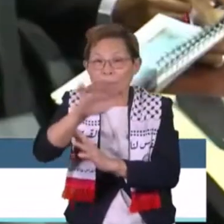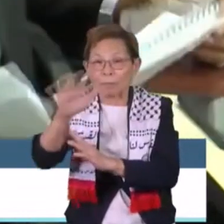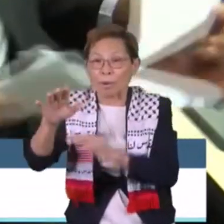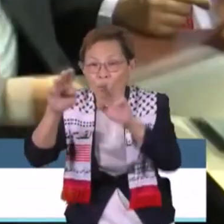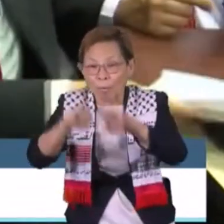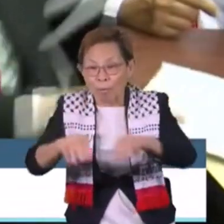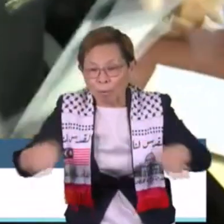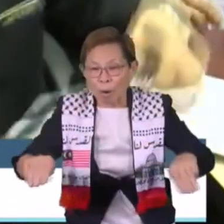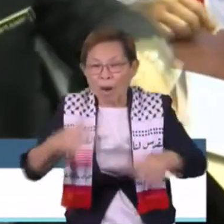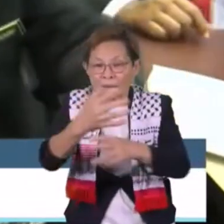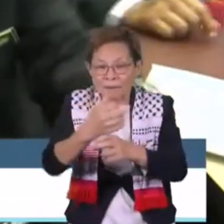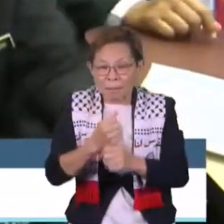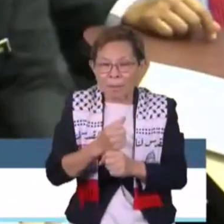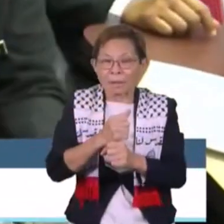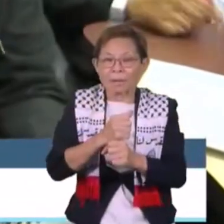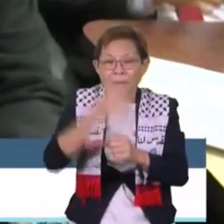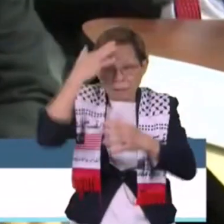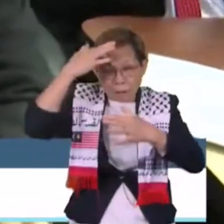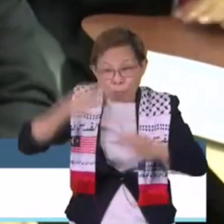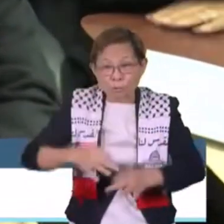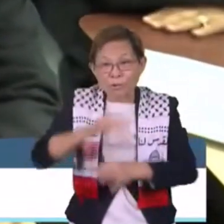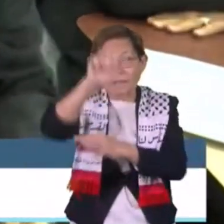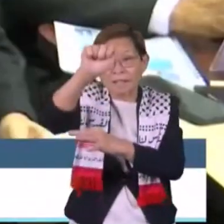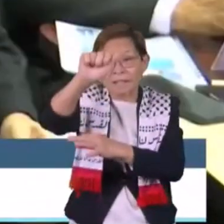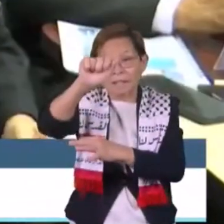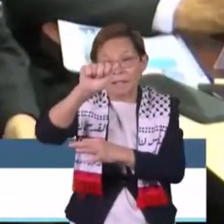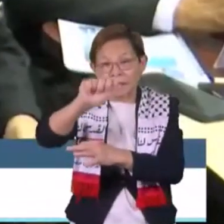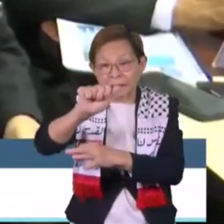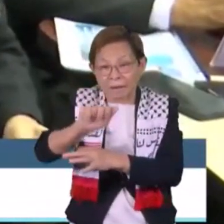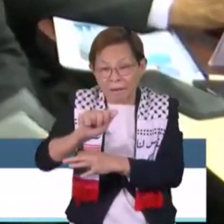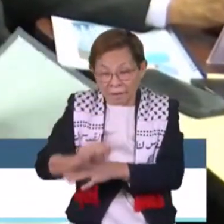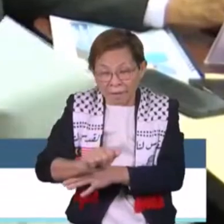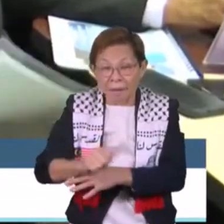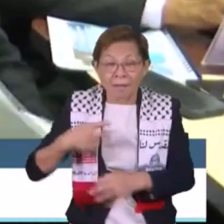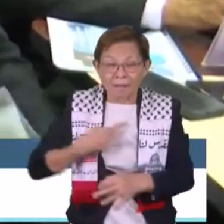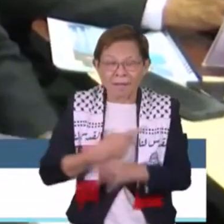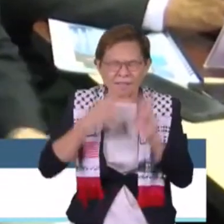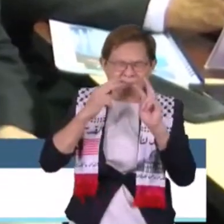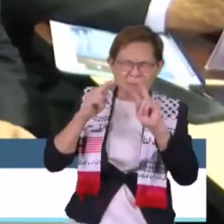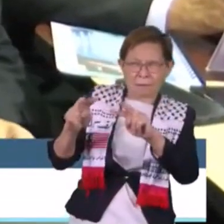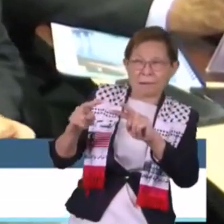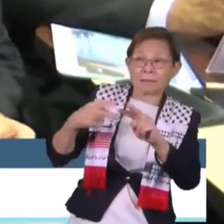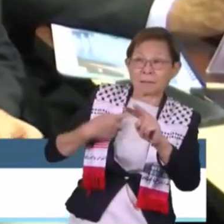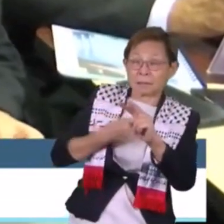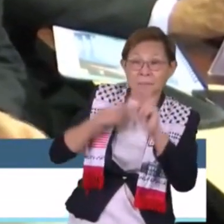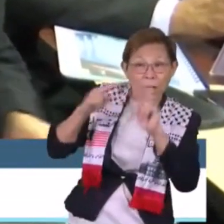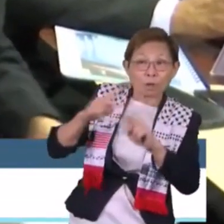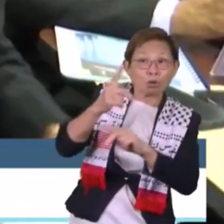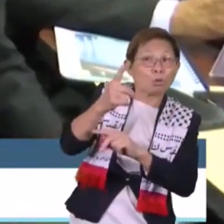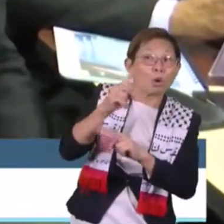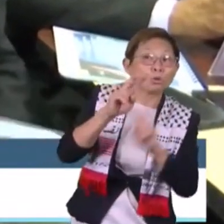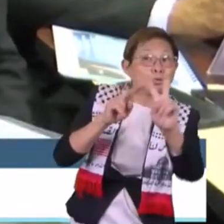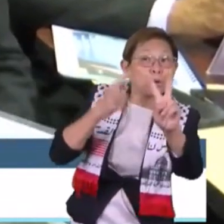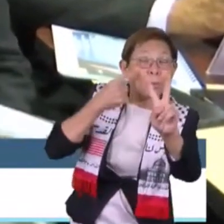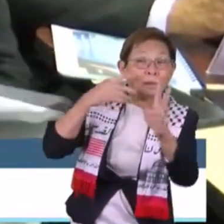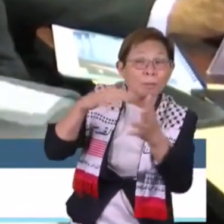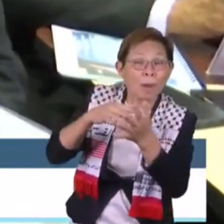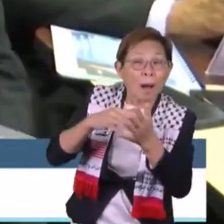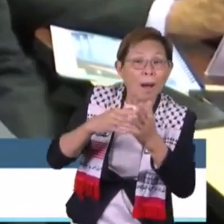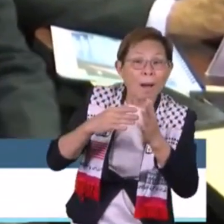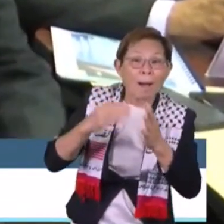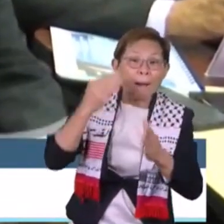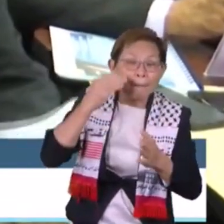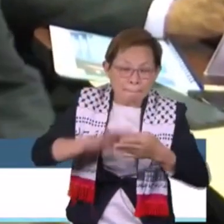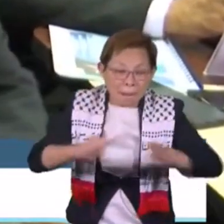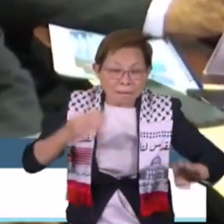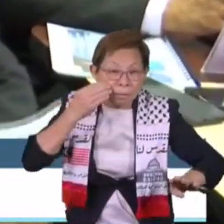755 calon yang mempunyai keputusan A. Yang kita lihat dua subjek utama iaitu Bahasa Melayu dengan